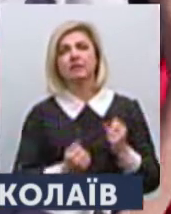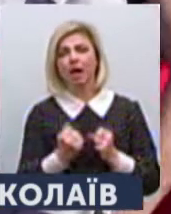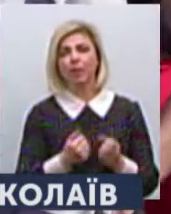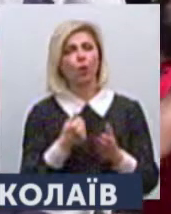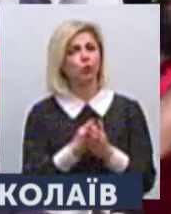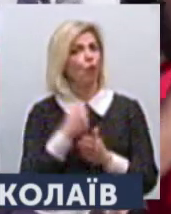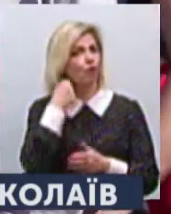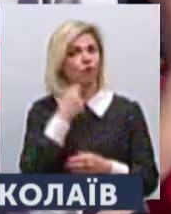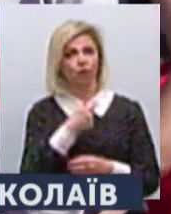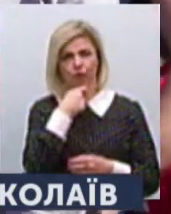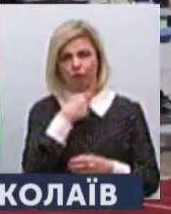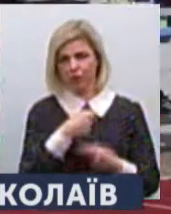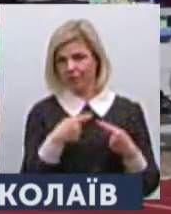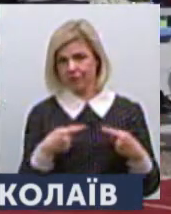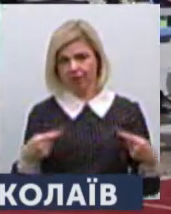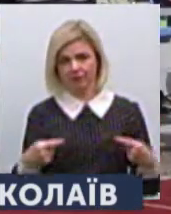віку.